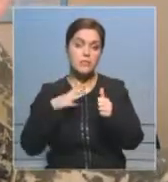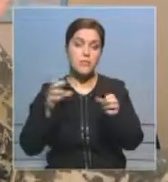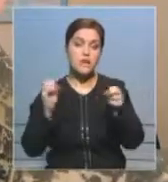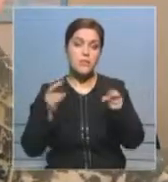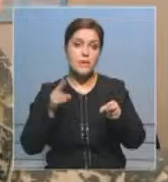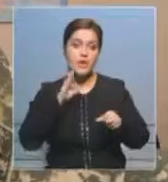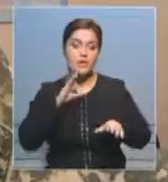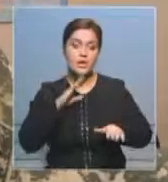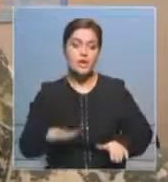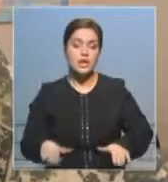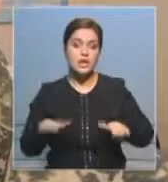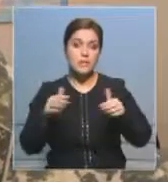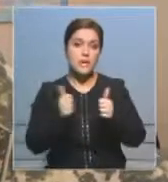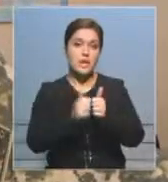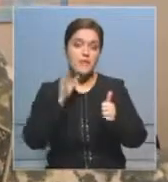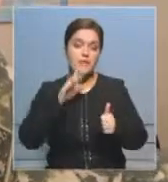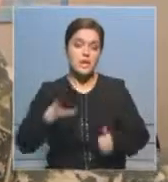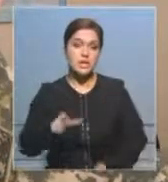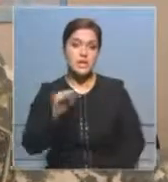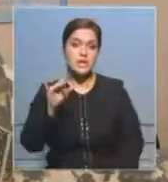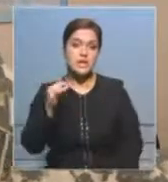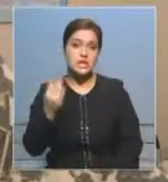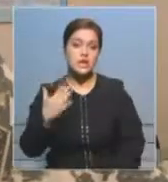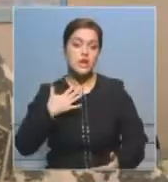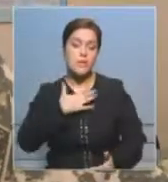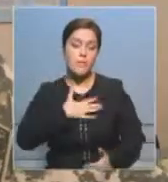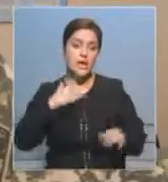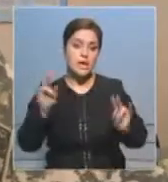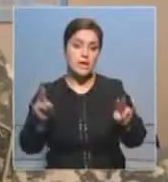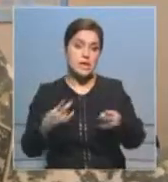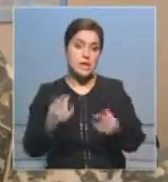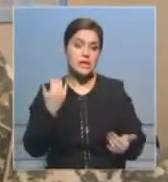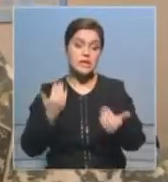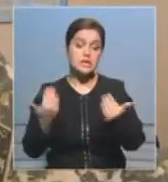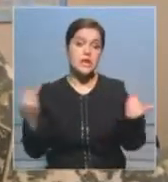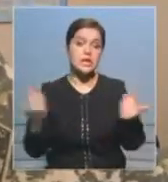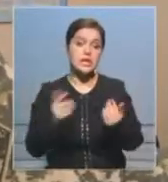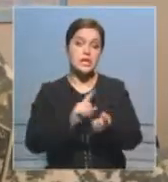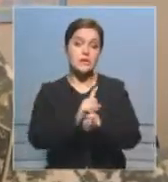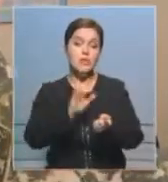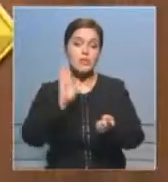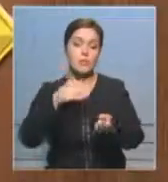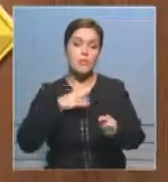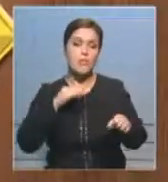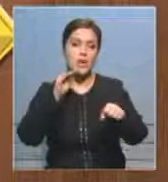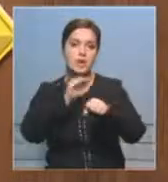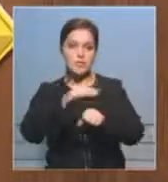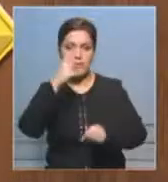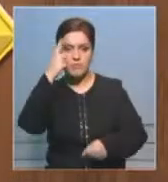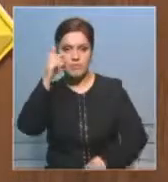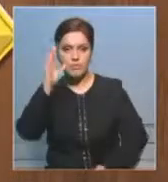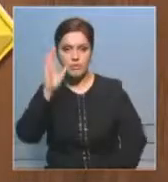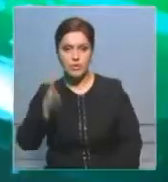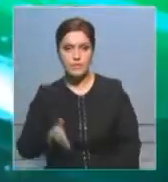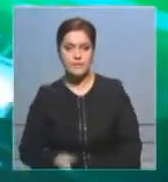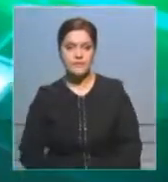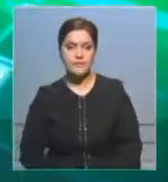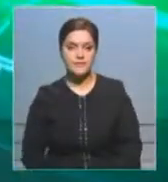расположены криттеров беспокоиться сейчас настой если как это изменение произойдет мида панд миссию совсем